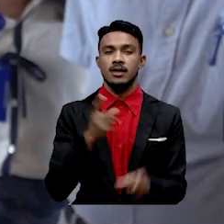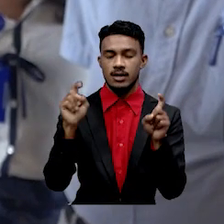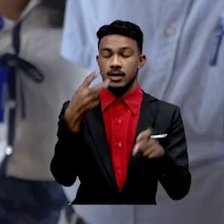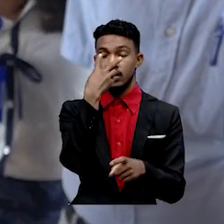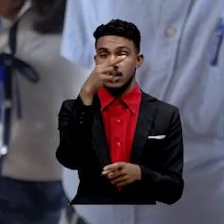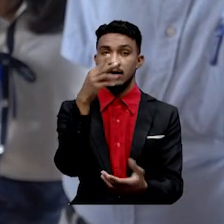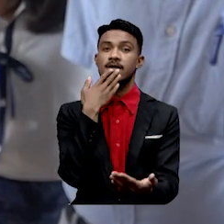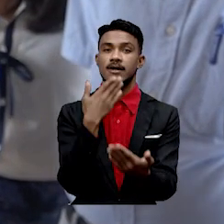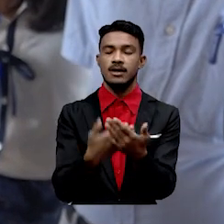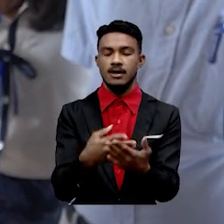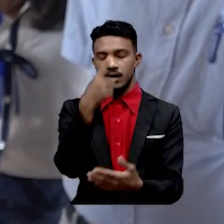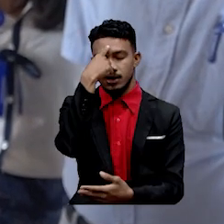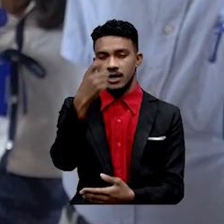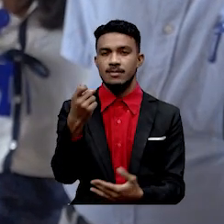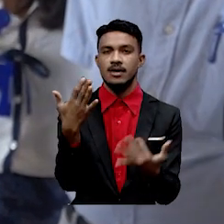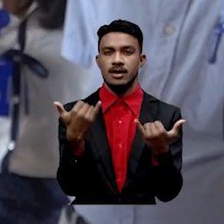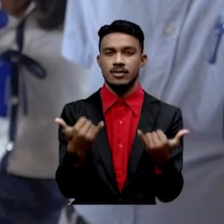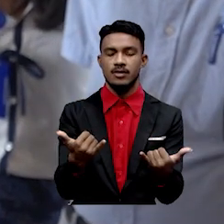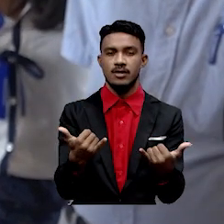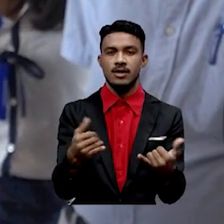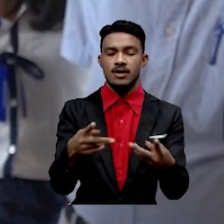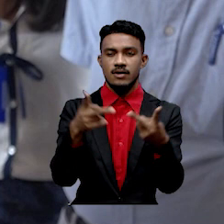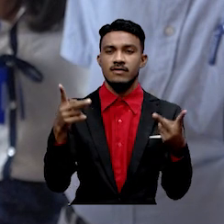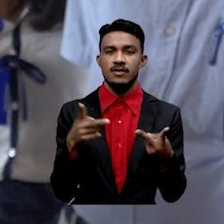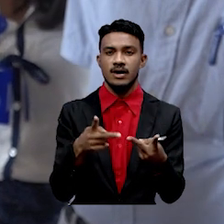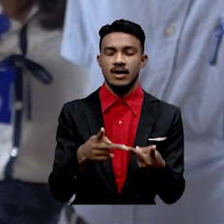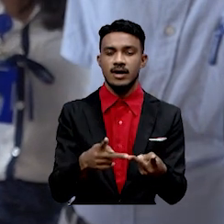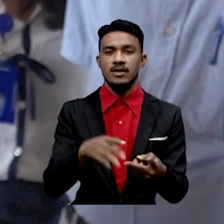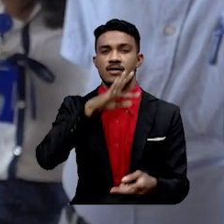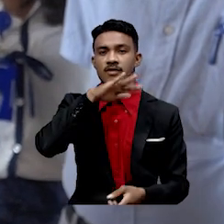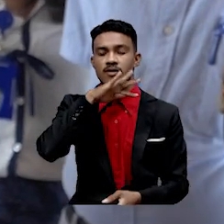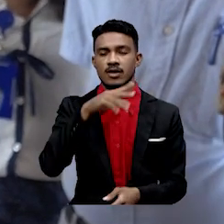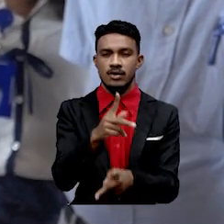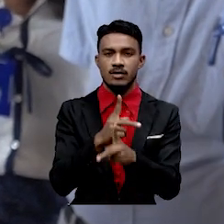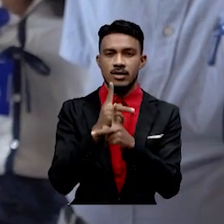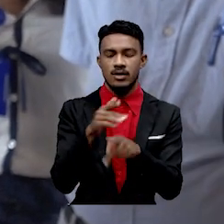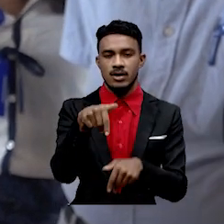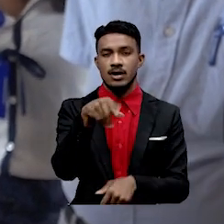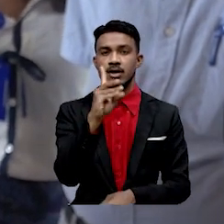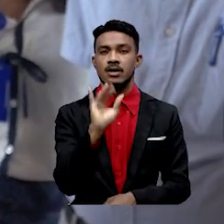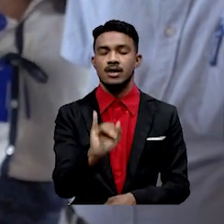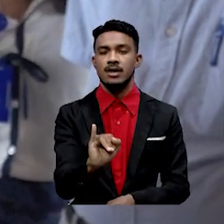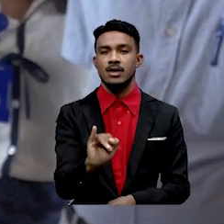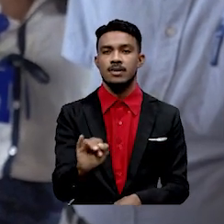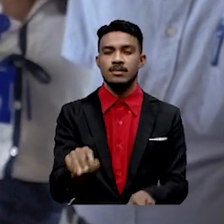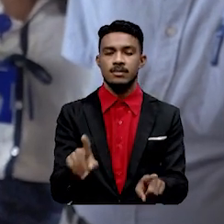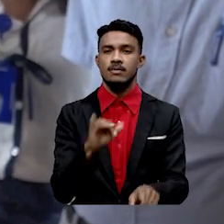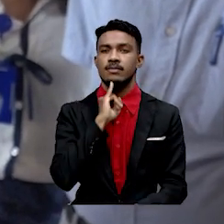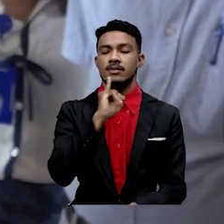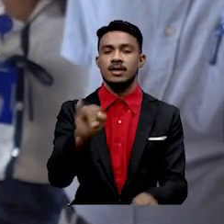diak, tamba atualmente agora fatin lixo ka atir controlado iha diri larang ne maka iha